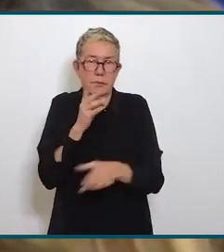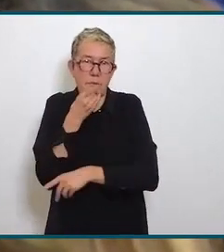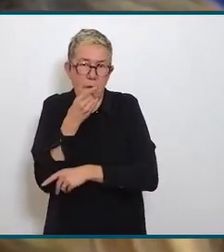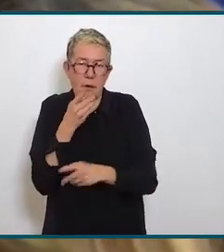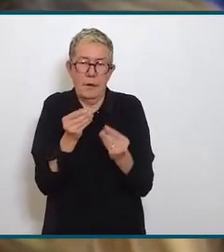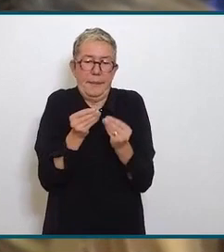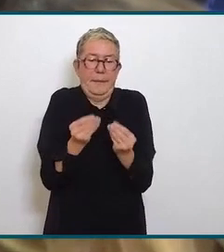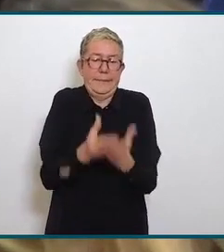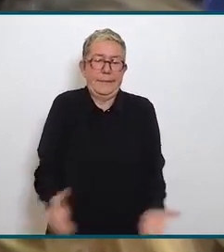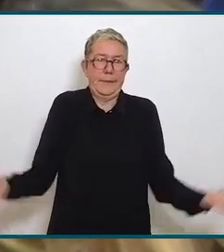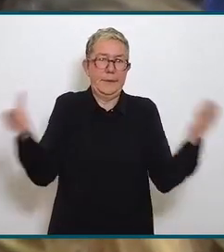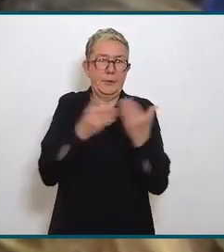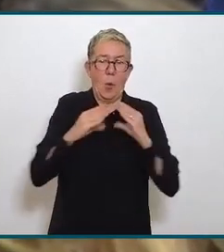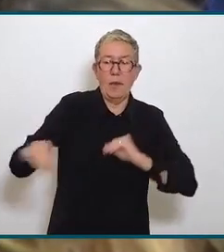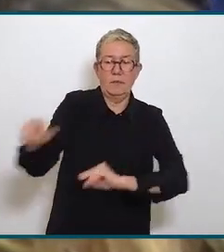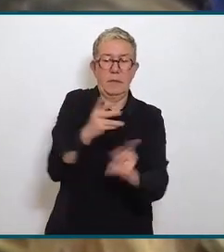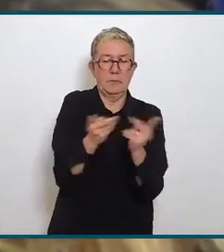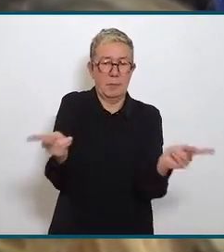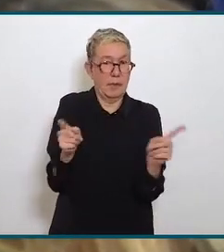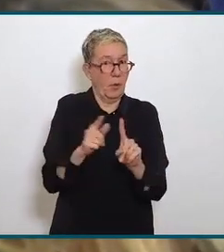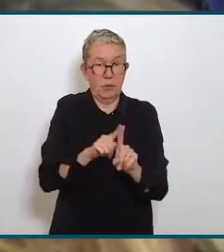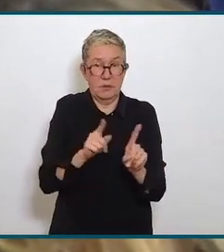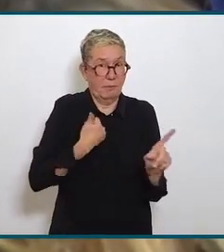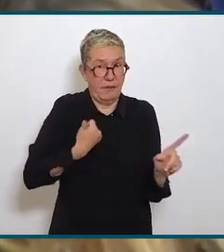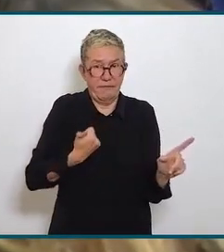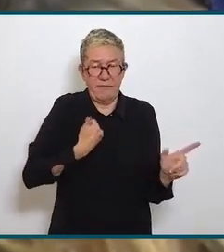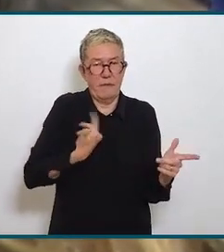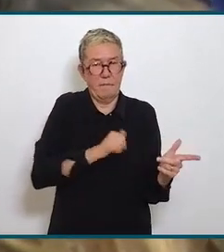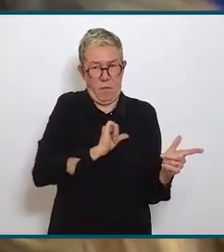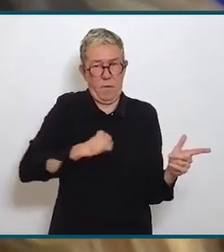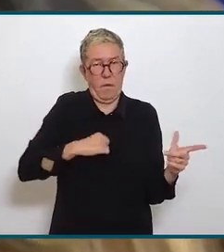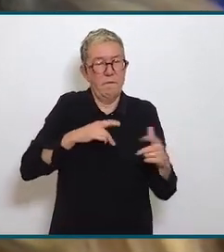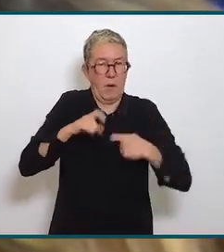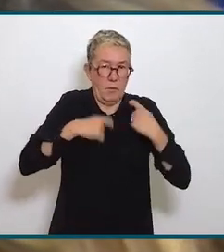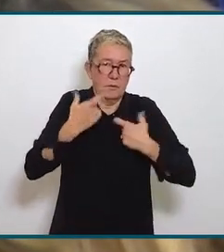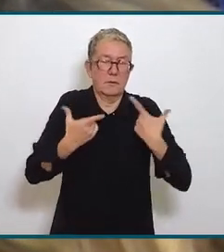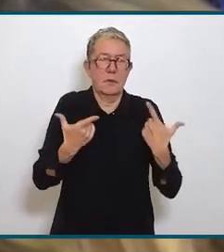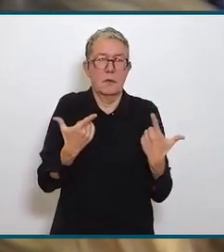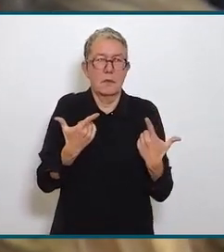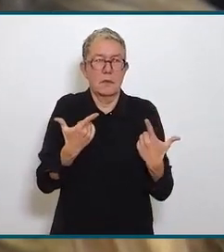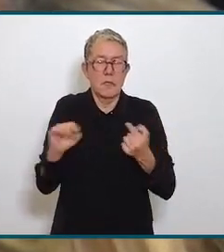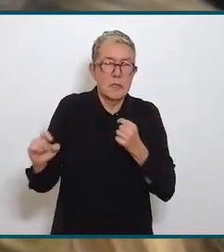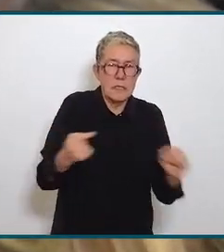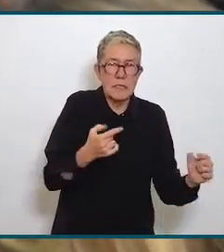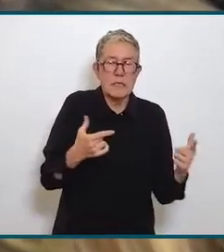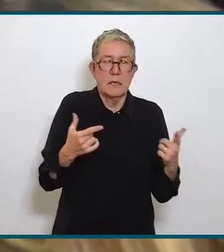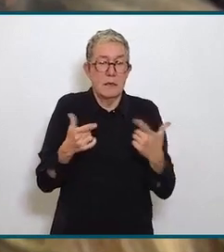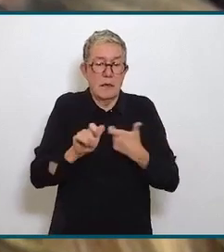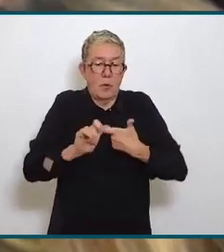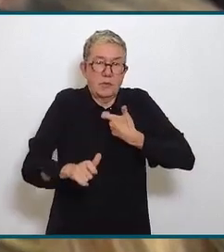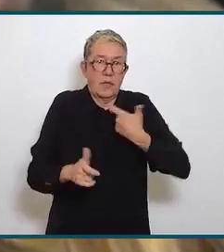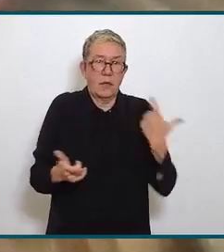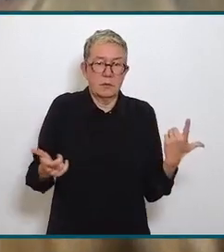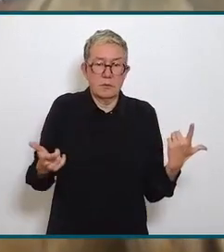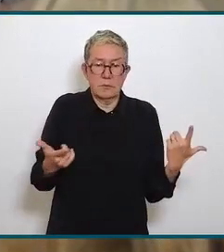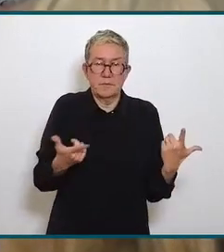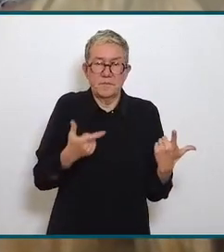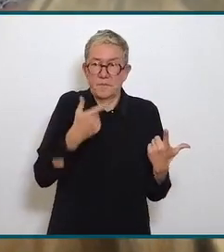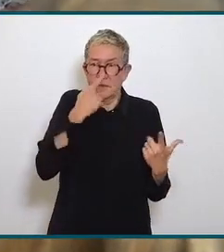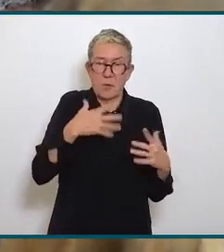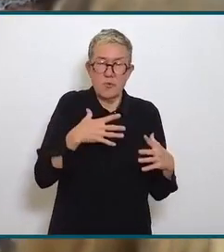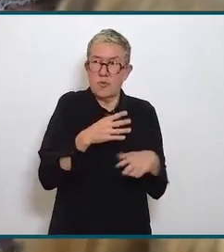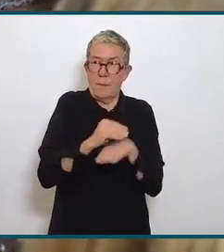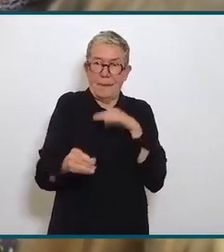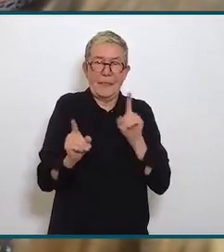situations sur l'espace public, mais également privé, qui sont sérieuses, tendues, et ont pour conséquence ce fort sentiment d'insécurité d'une